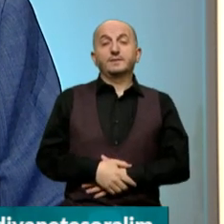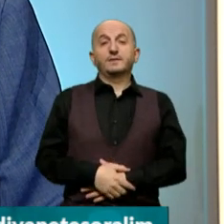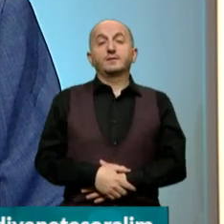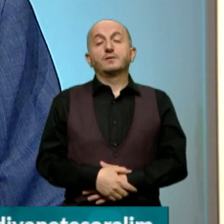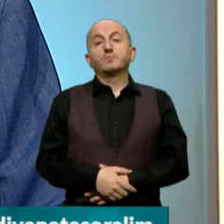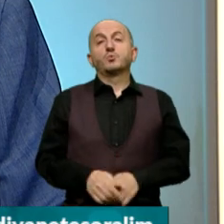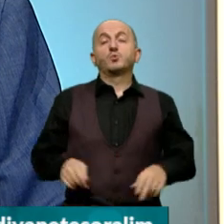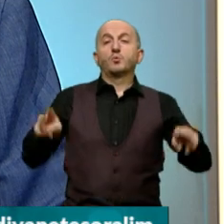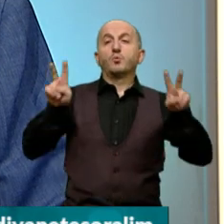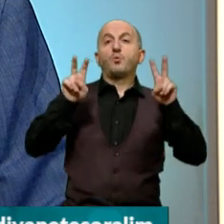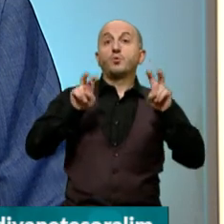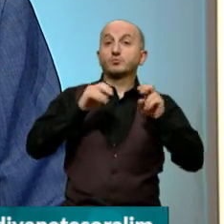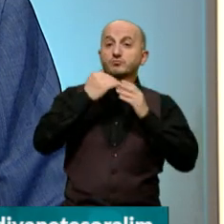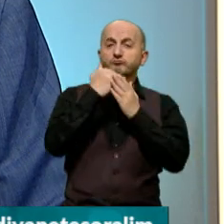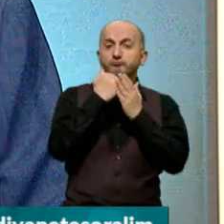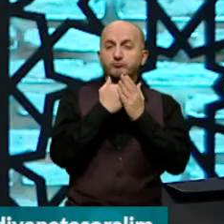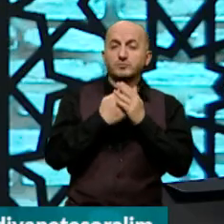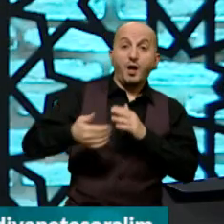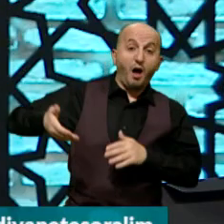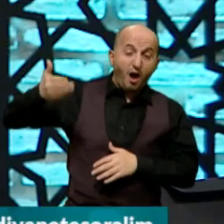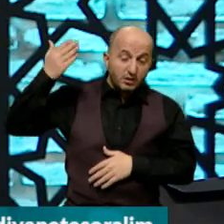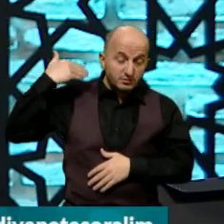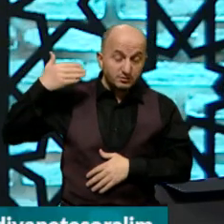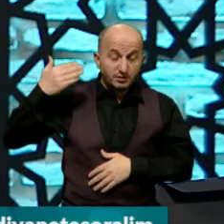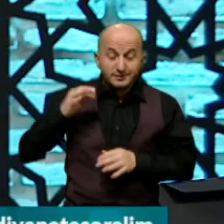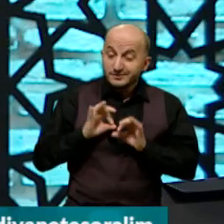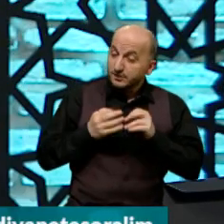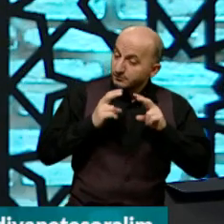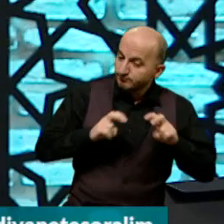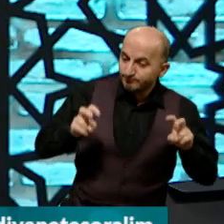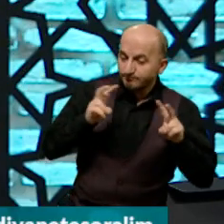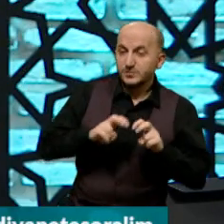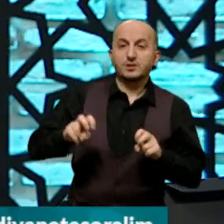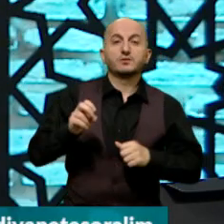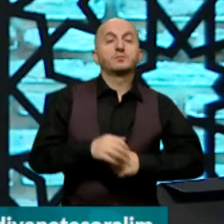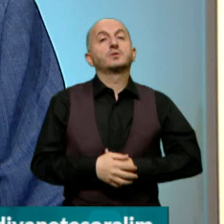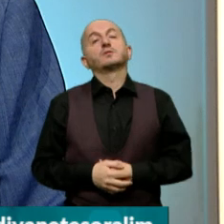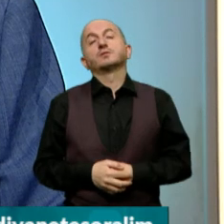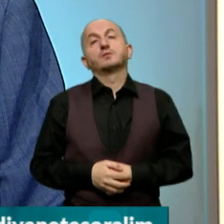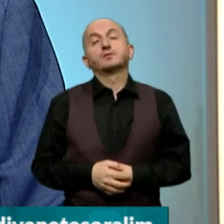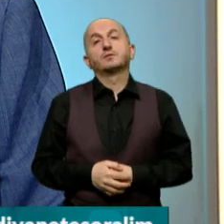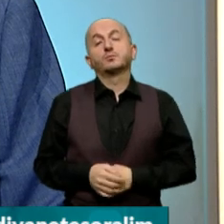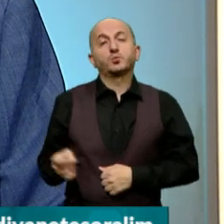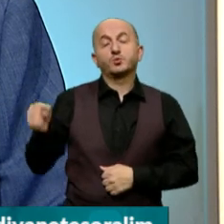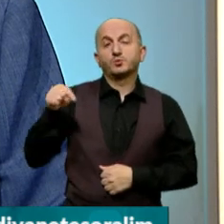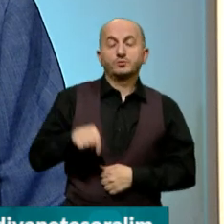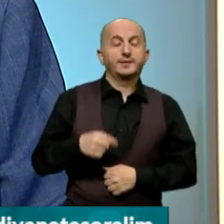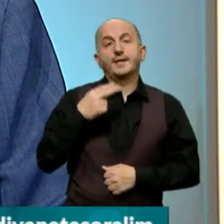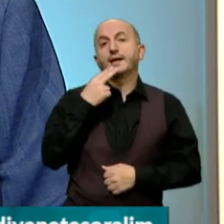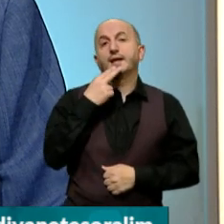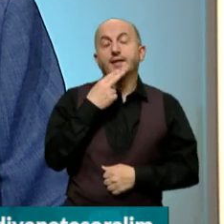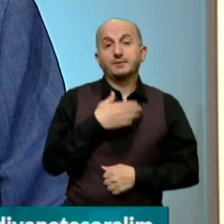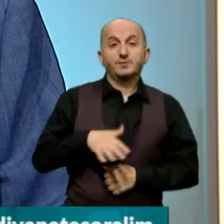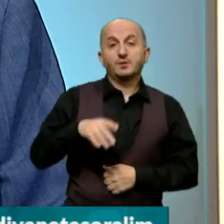bu konuları yani o günün şartlarında nasıl araştırmışlar. Yani bugün bu hanımların